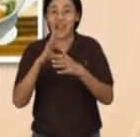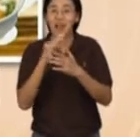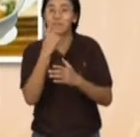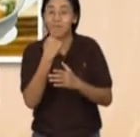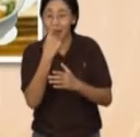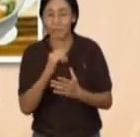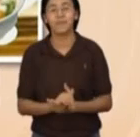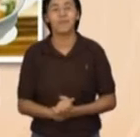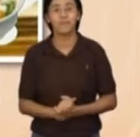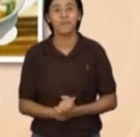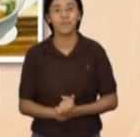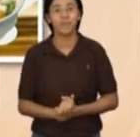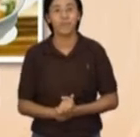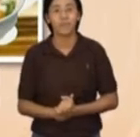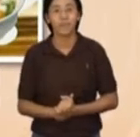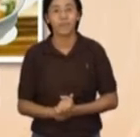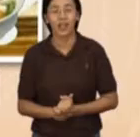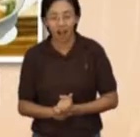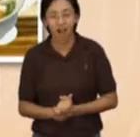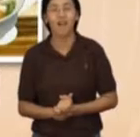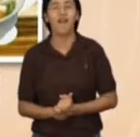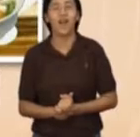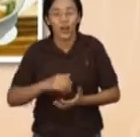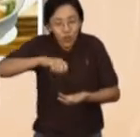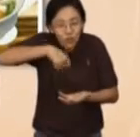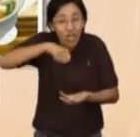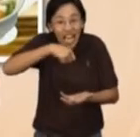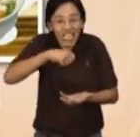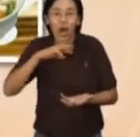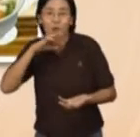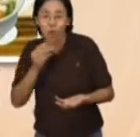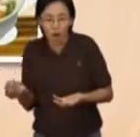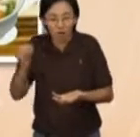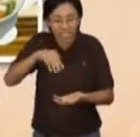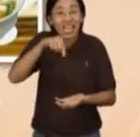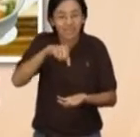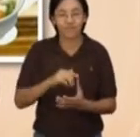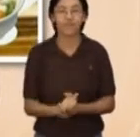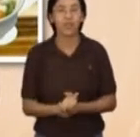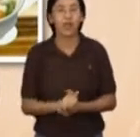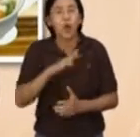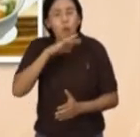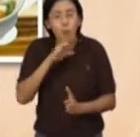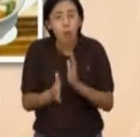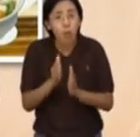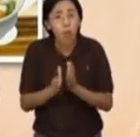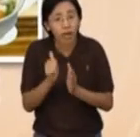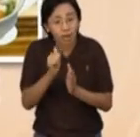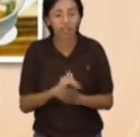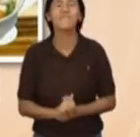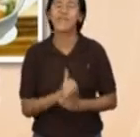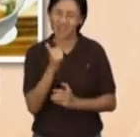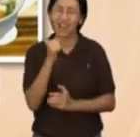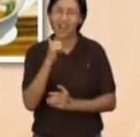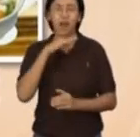ะครับ อันนี้เอาไปใส่ใน แกงจืดนะครับ อ๋อดิฉันเคยเห็นบางที่ค่ะเขาทำเป็นหมูบะช่ออ ๋อนั่นใช่หมูสับ